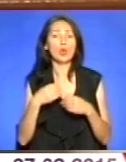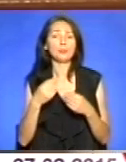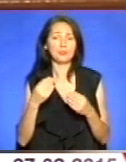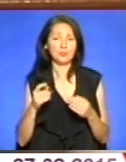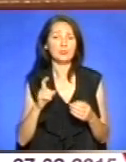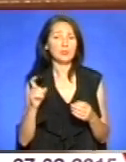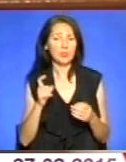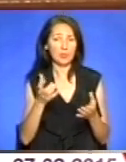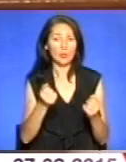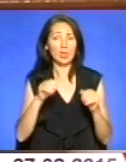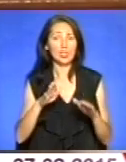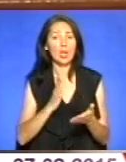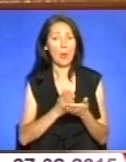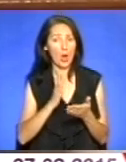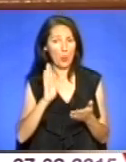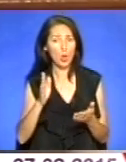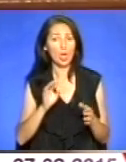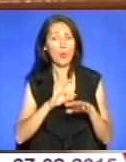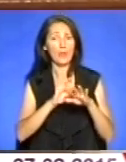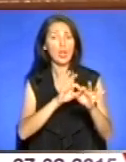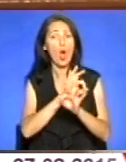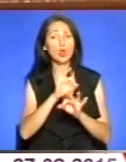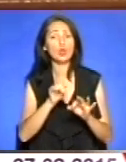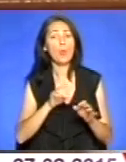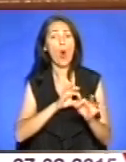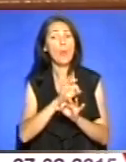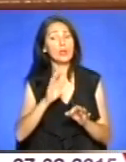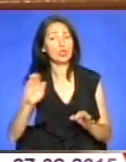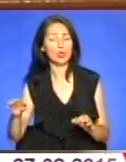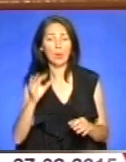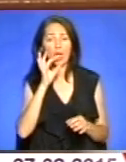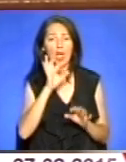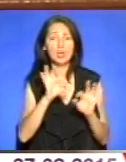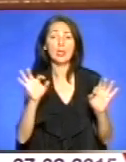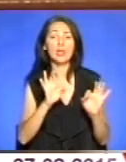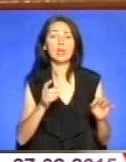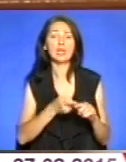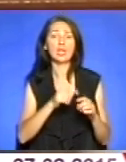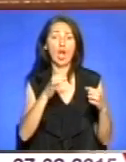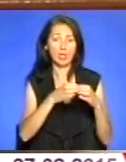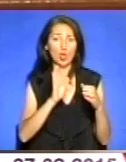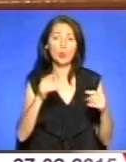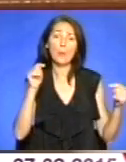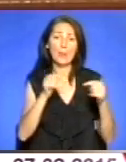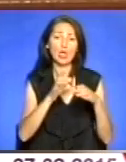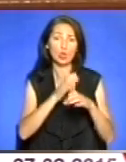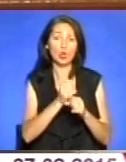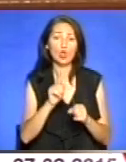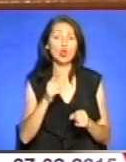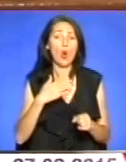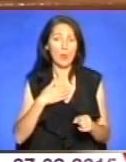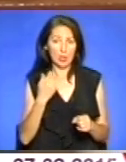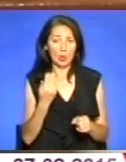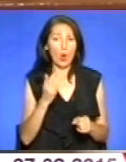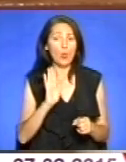бути проведені консультації для того, щоб обговорити з людьми, для того, щоб сказати, які категорії будуть підлягати, що ми з того будемо